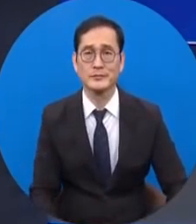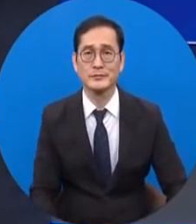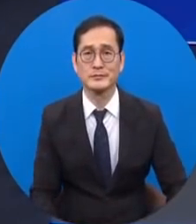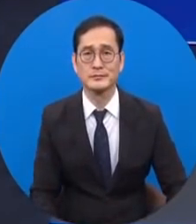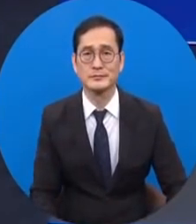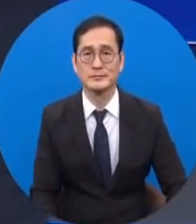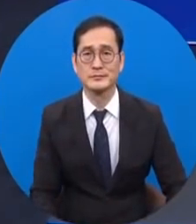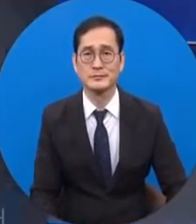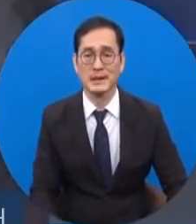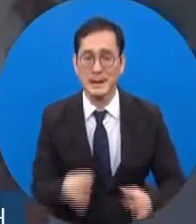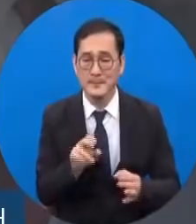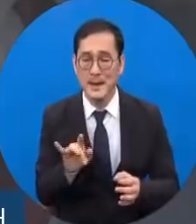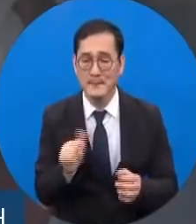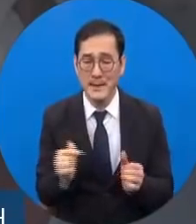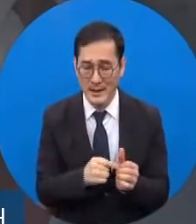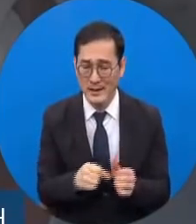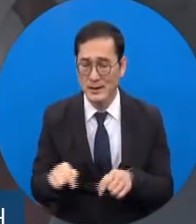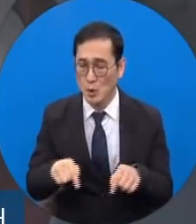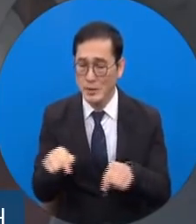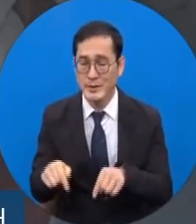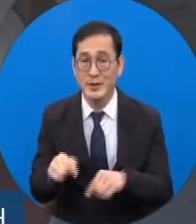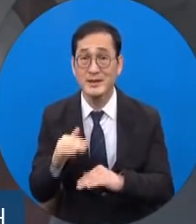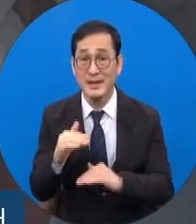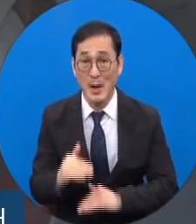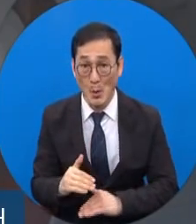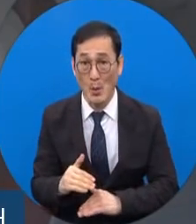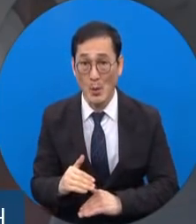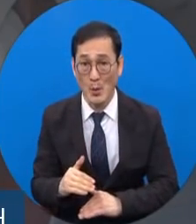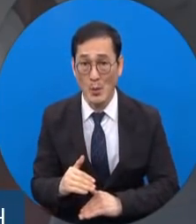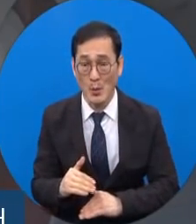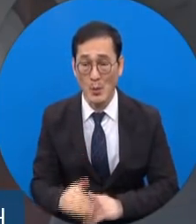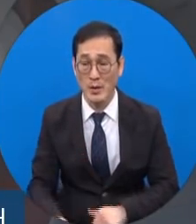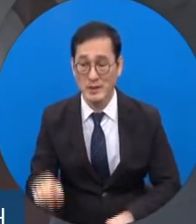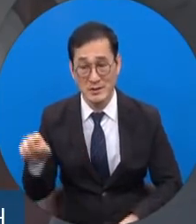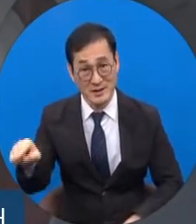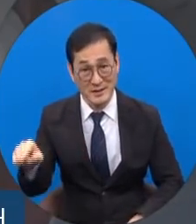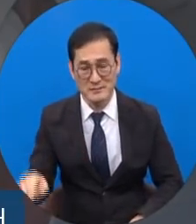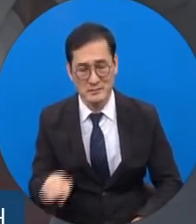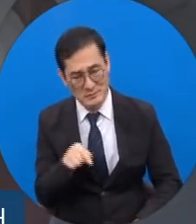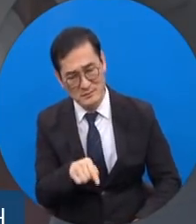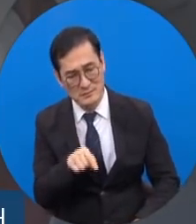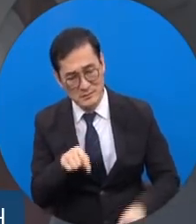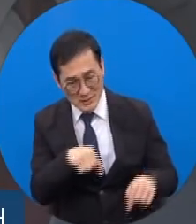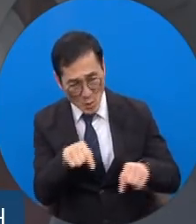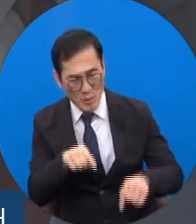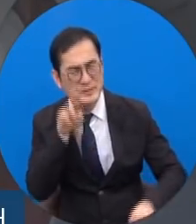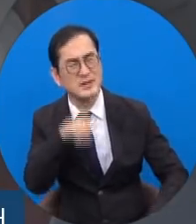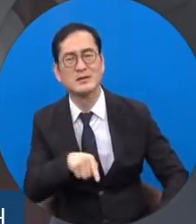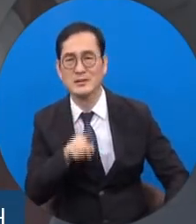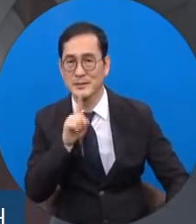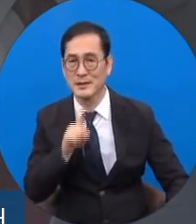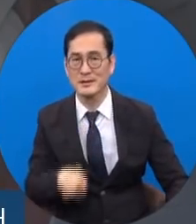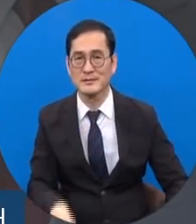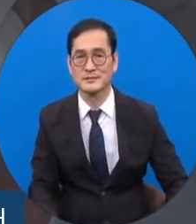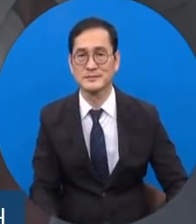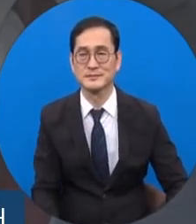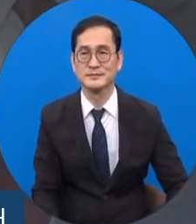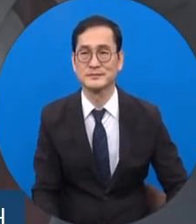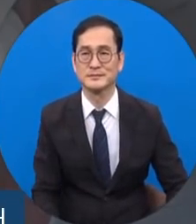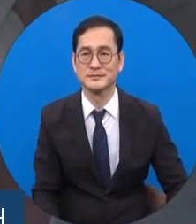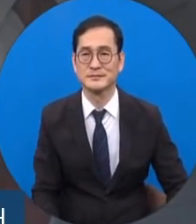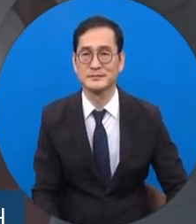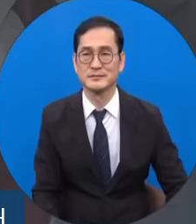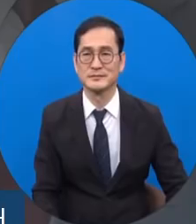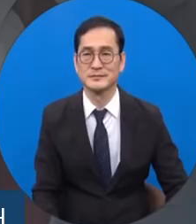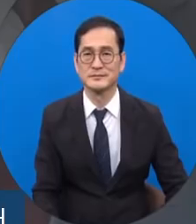김 만 배씨의 녹취록 내용에 대해 정면 반박하고 있습니다 자 국민의 힘은 김한비 씨의 녹취록에 나오는 윤 후보 의